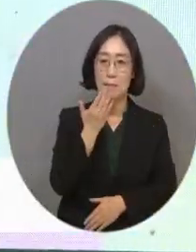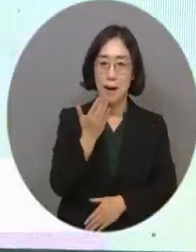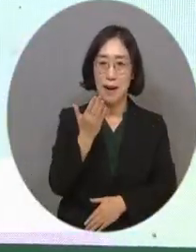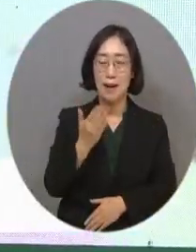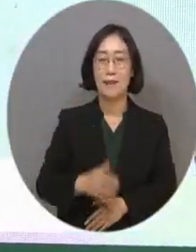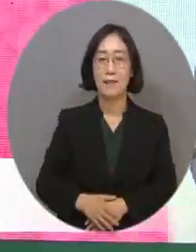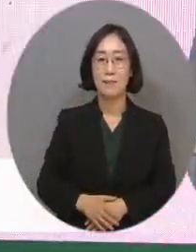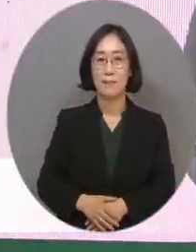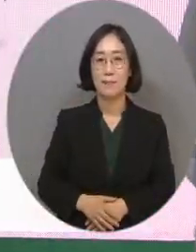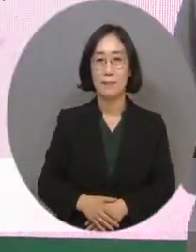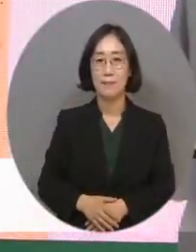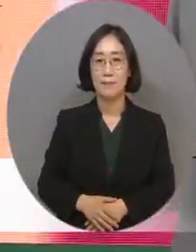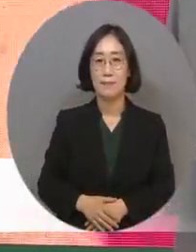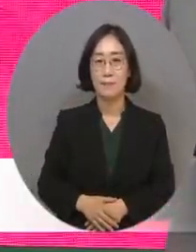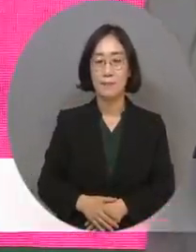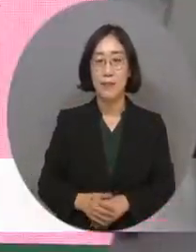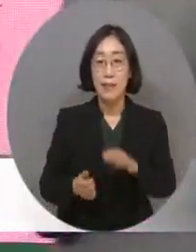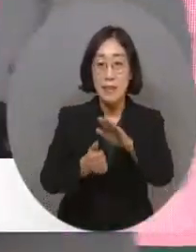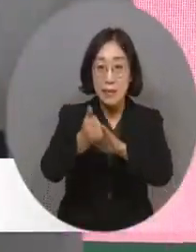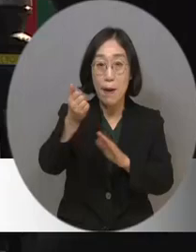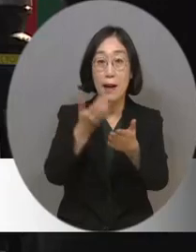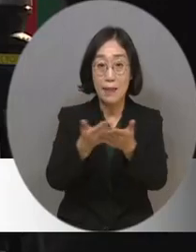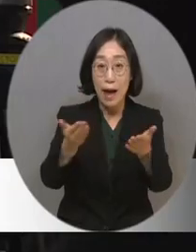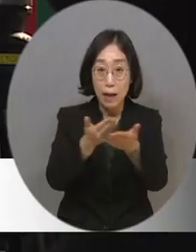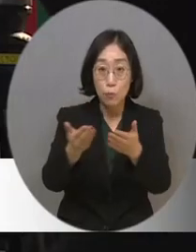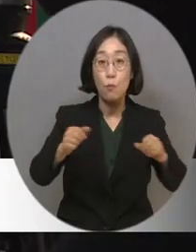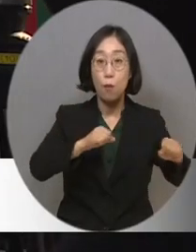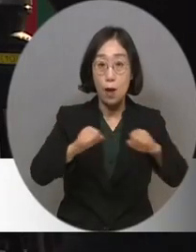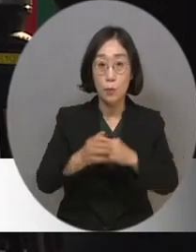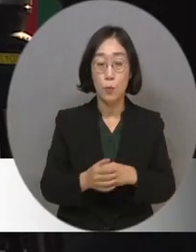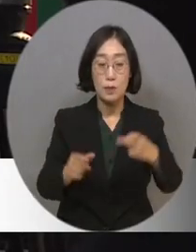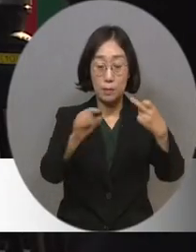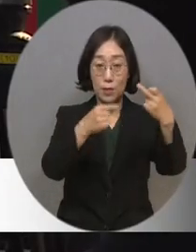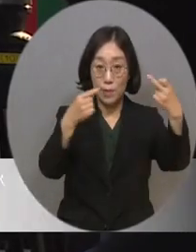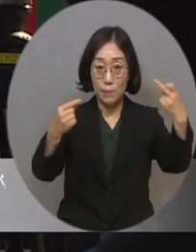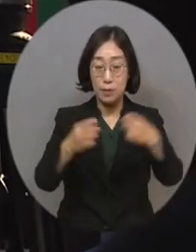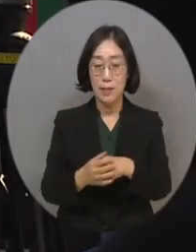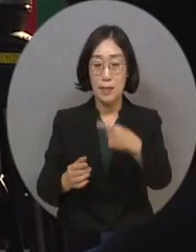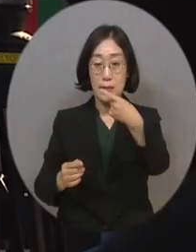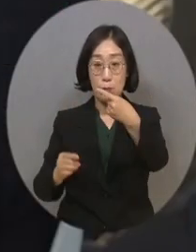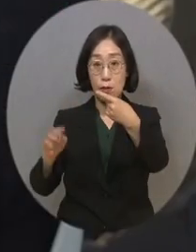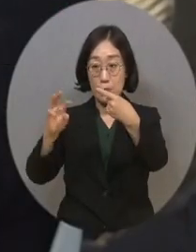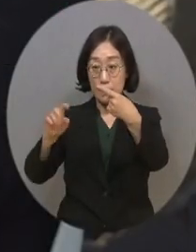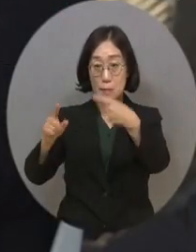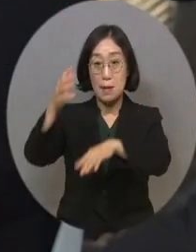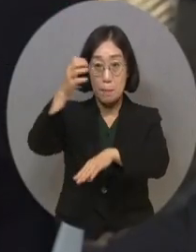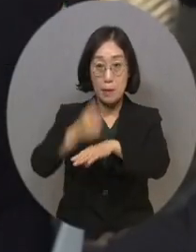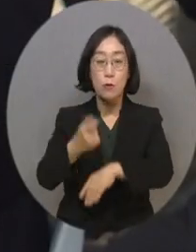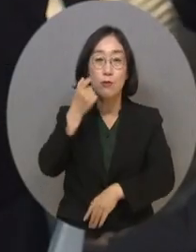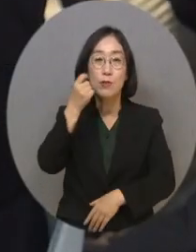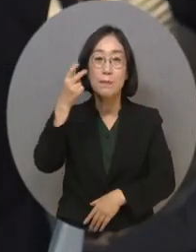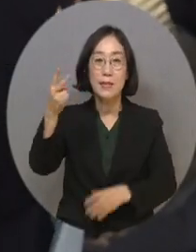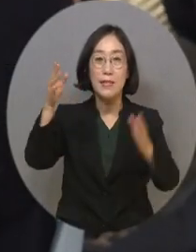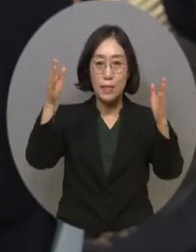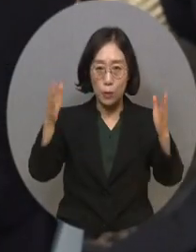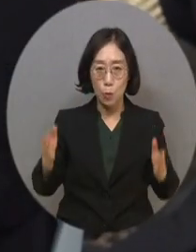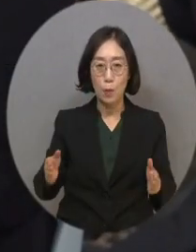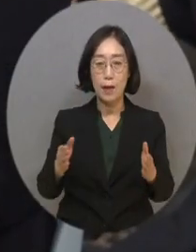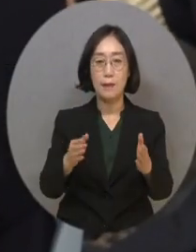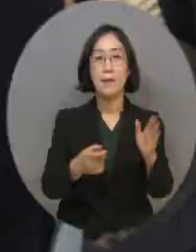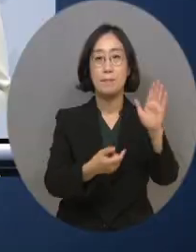있습니다. 희망 나눔 캠페인은 12월 1일부터 1월 31일까지 총 62일간